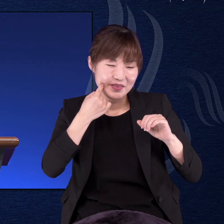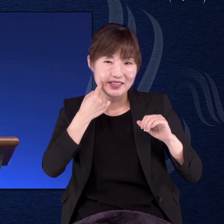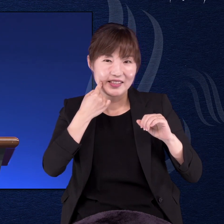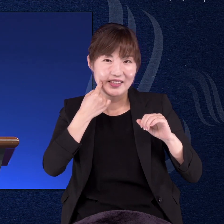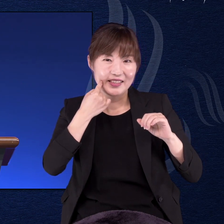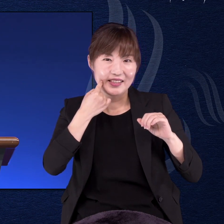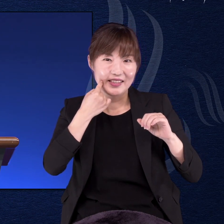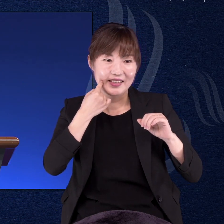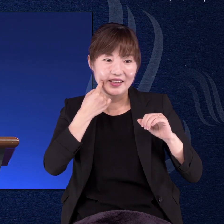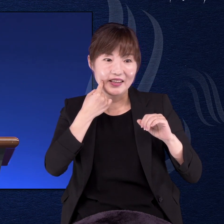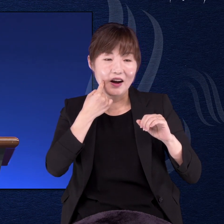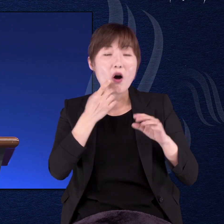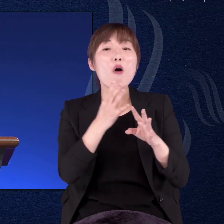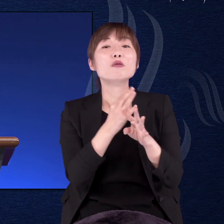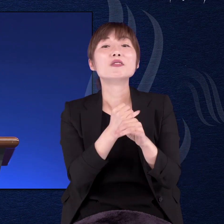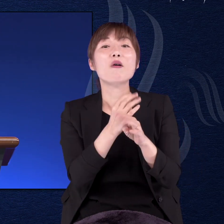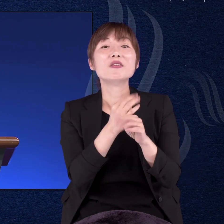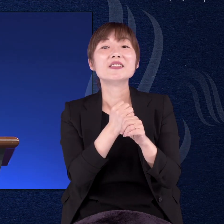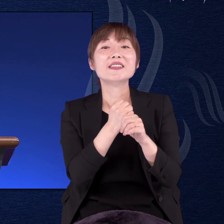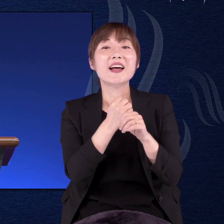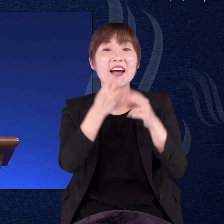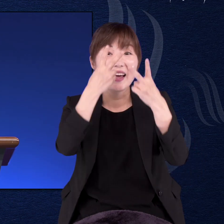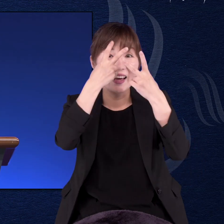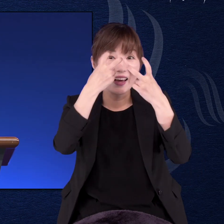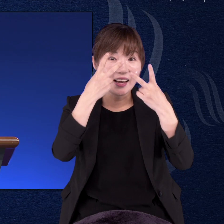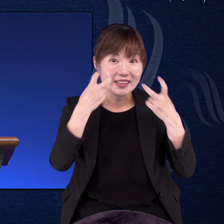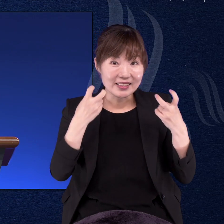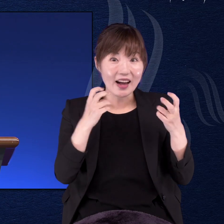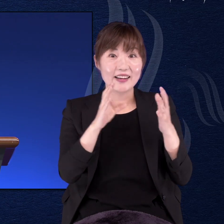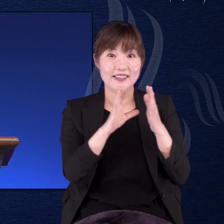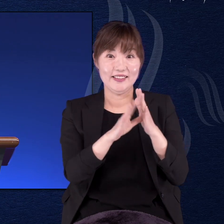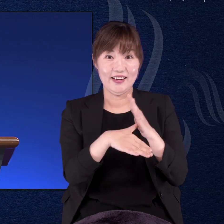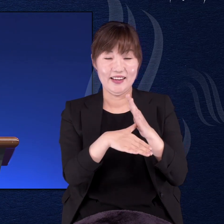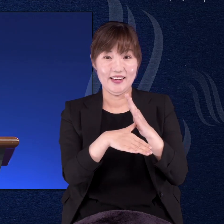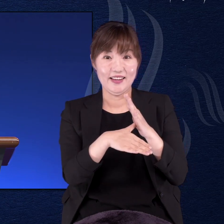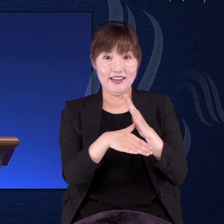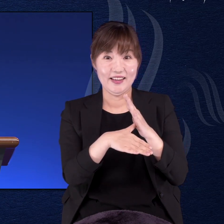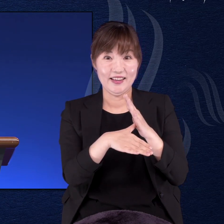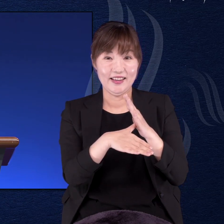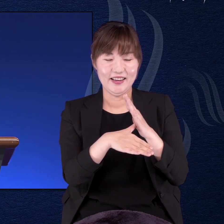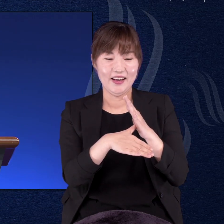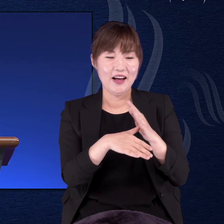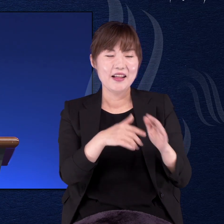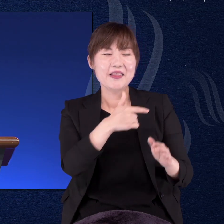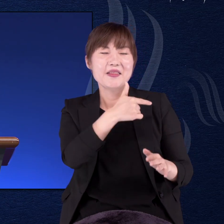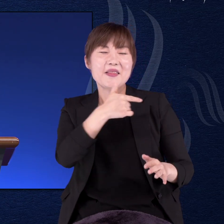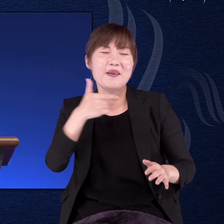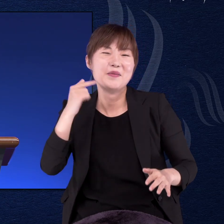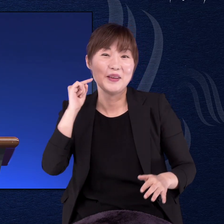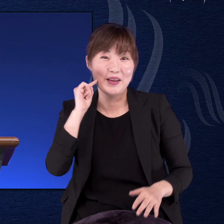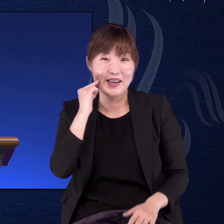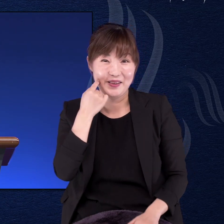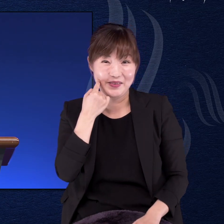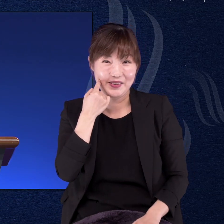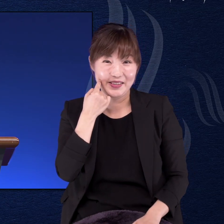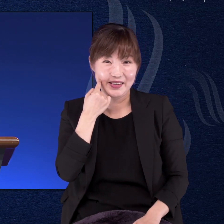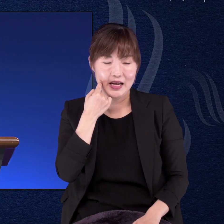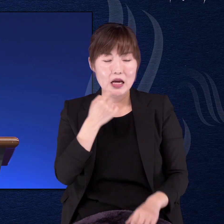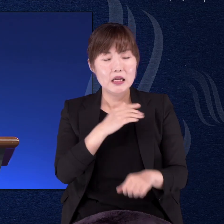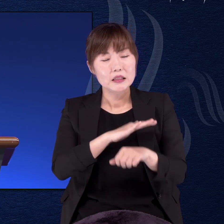잘 때인가요? 잘 때 너무 이쁘죠, 진짜. 잘 때도 이쁘고 잘 먹을 때도